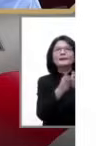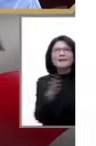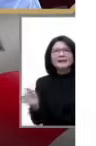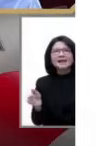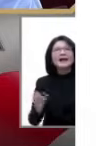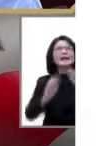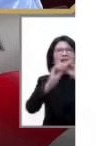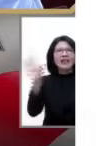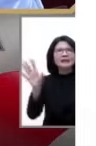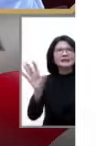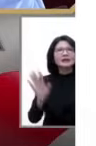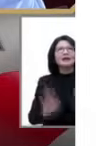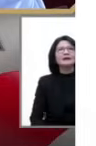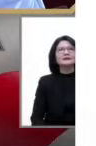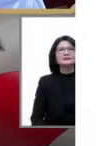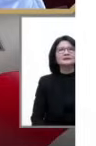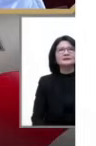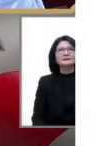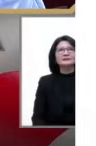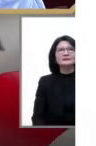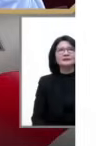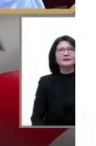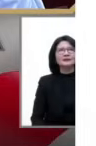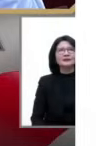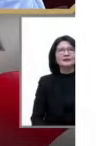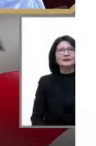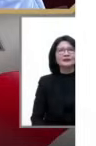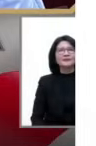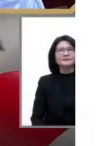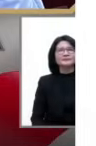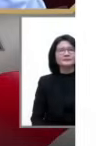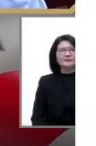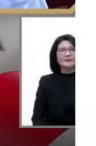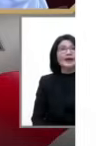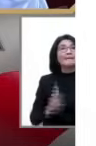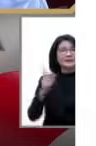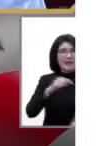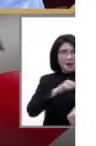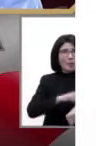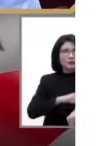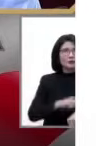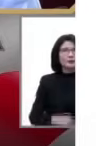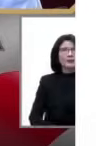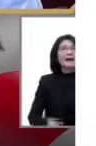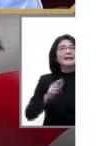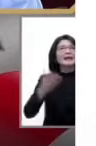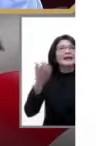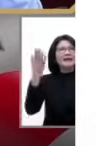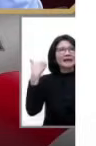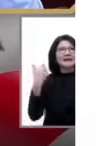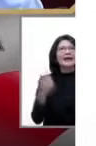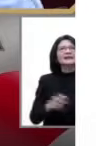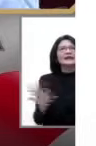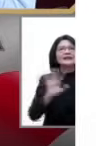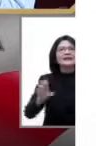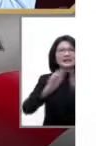itu literally apa yang dijawab Mas Gibran itu dijawab Pak Mahfud 100% bahkan melampaui tapi mungkin Mas